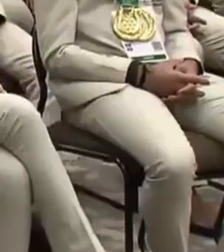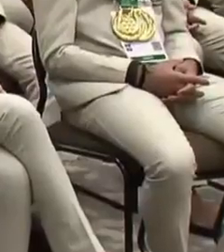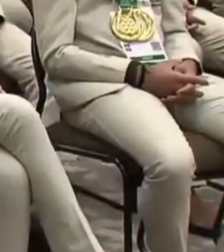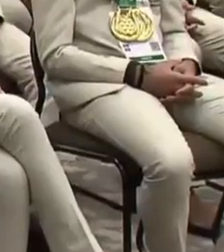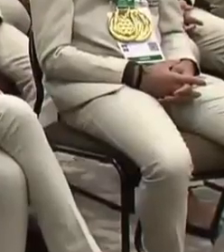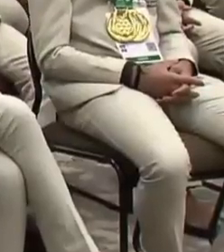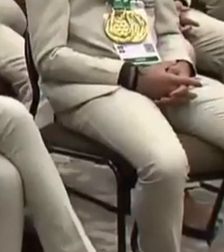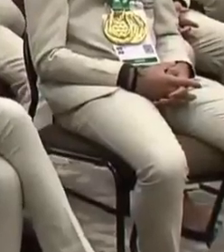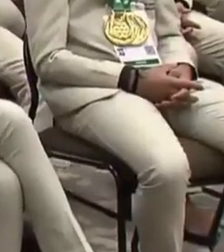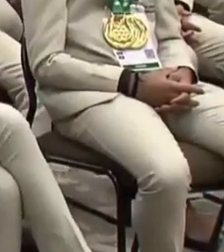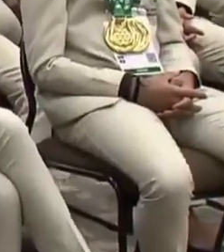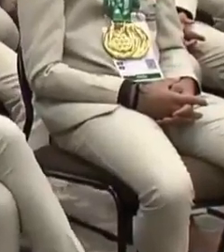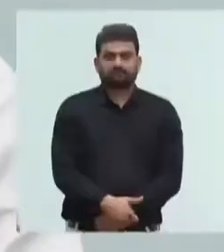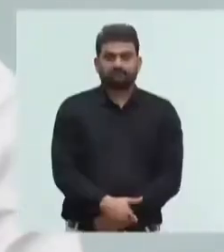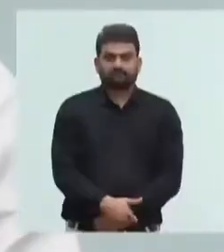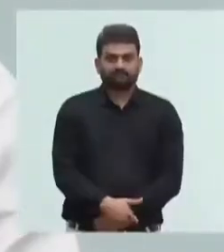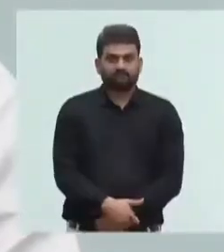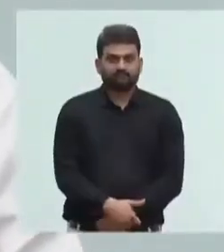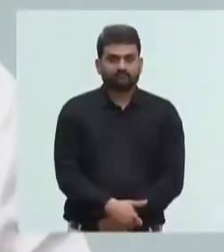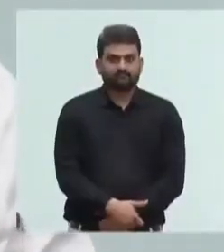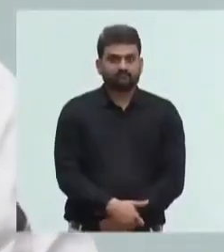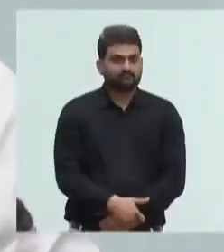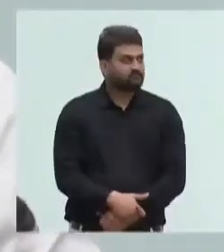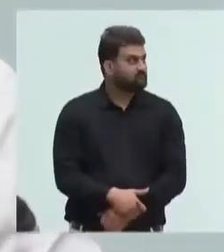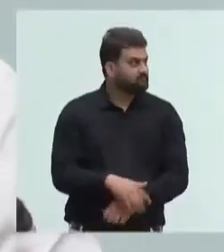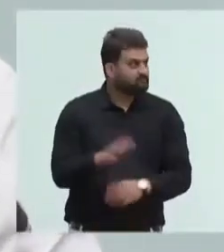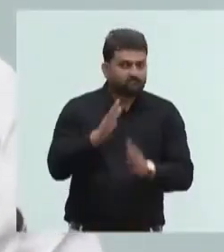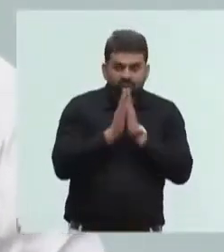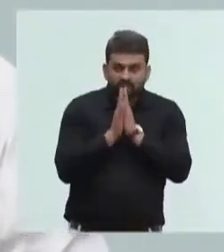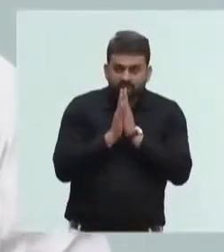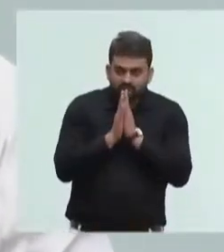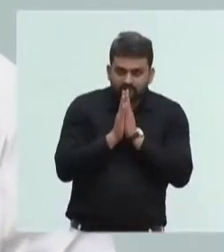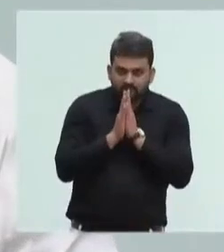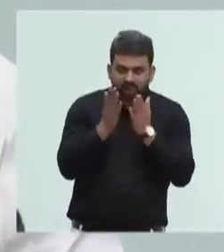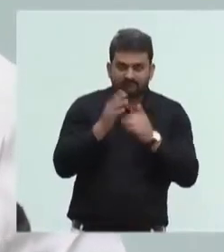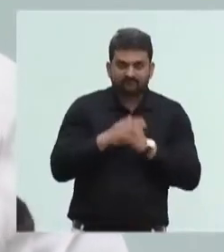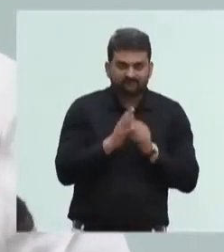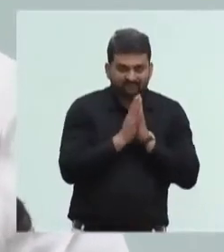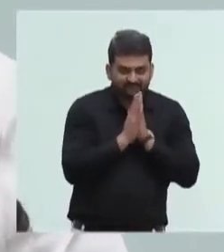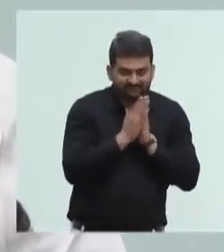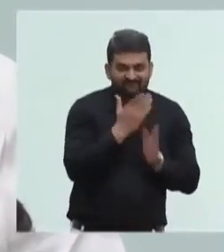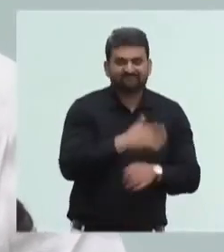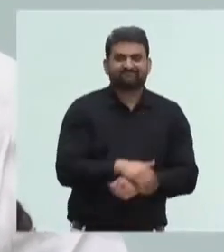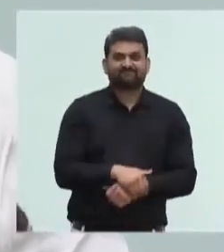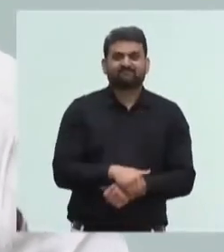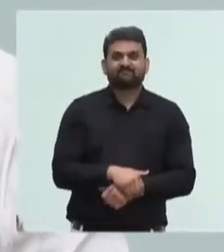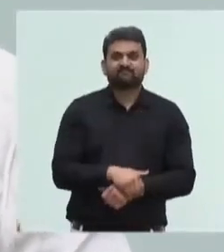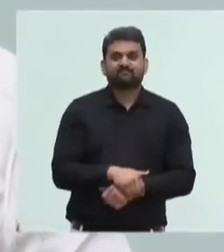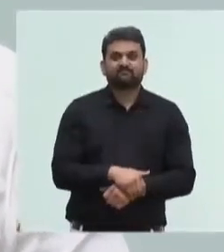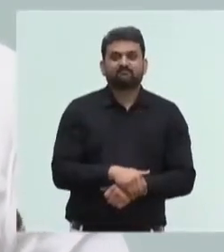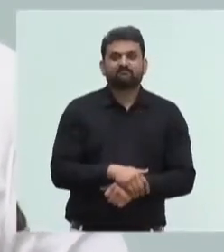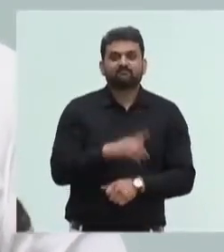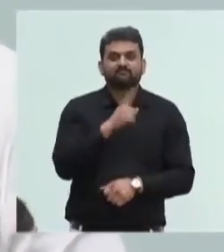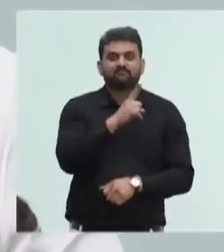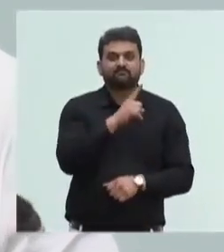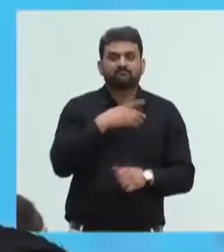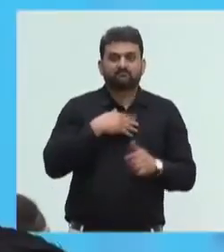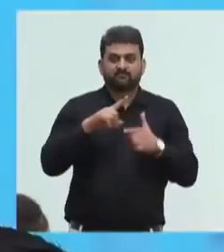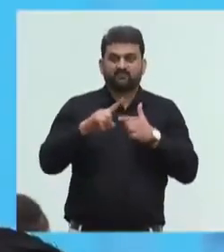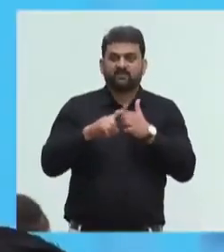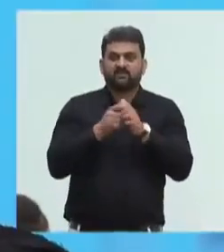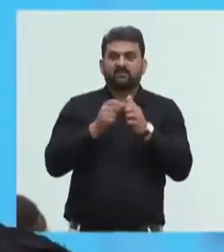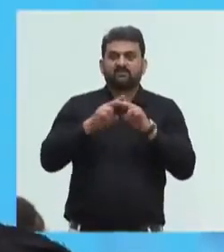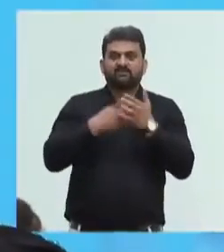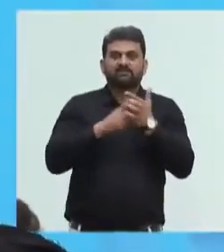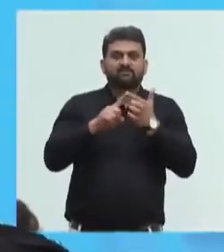जाफरीन शेख टेनिस हाँ जाफरीन नमस्ते दास टमेट जी हाँ आम जाफरीन छे